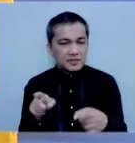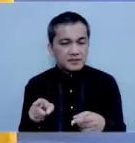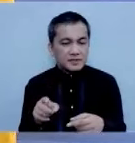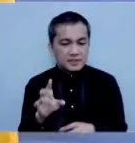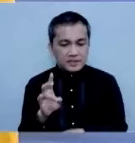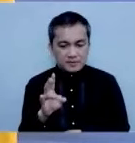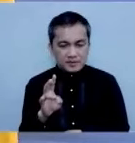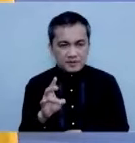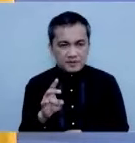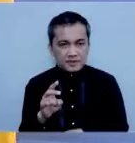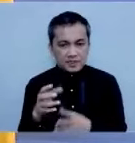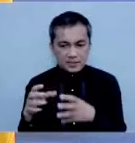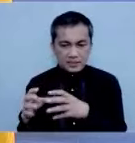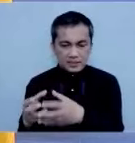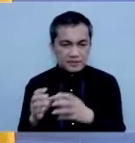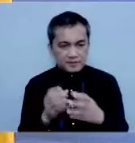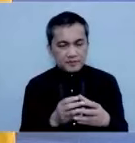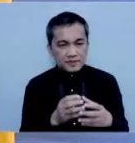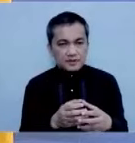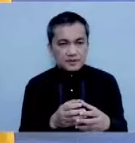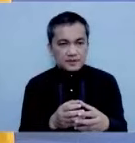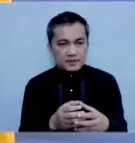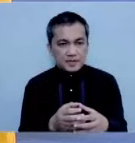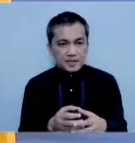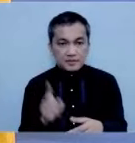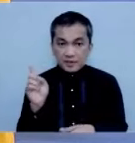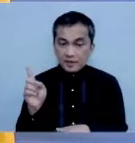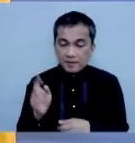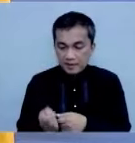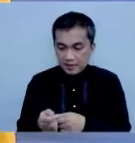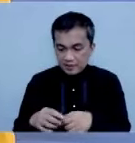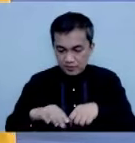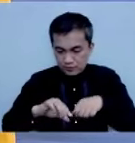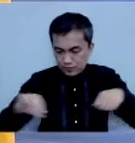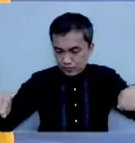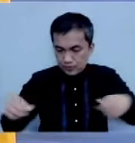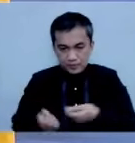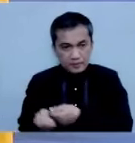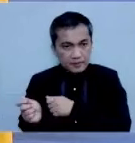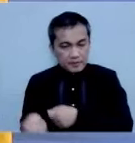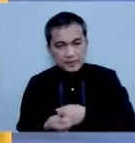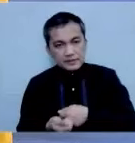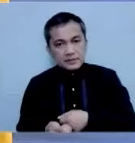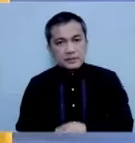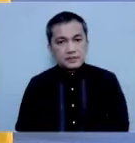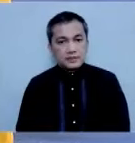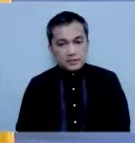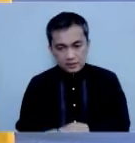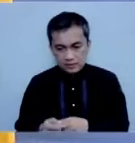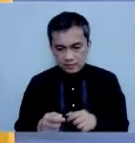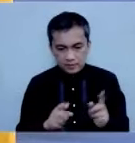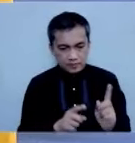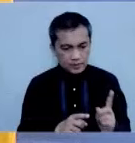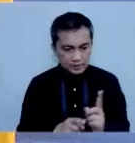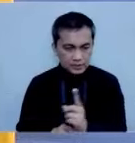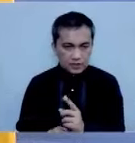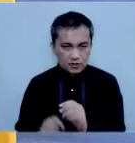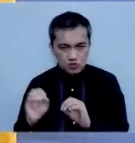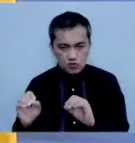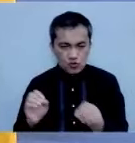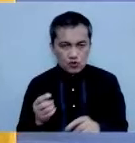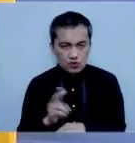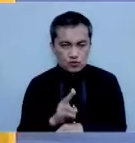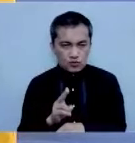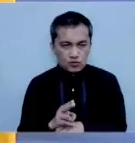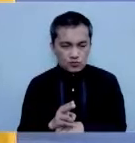o yung pinakapanghampas na ginagamit po para sa laro. Ang bawat isa, may kanya-kanyang gamit para lang maipasok